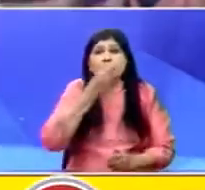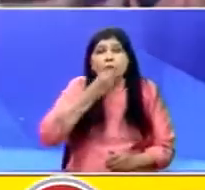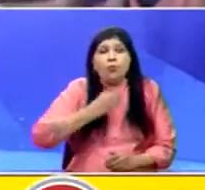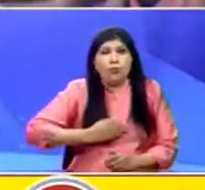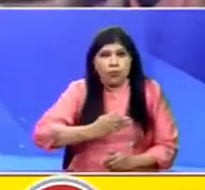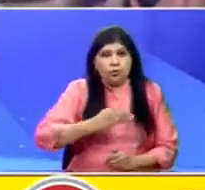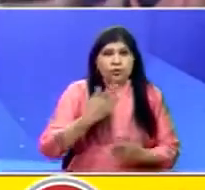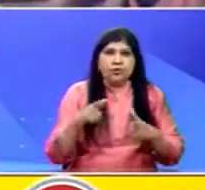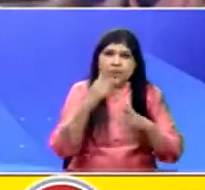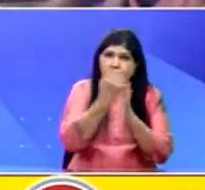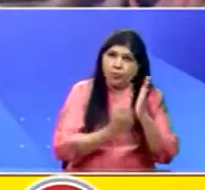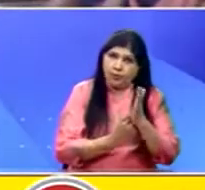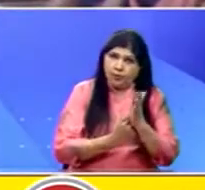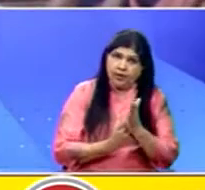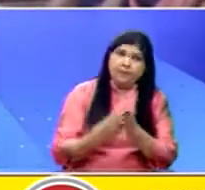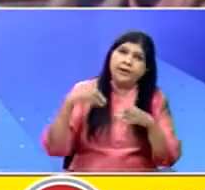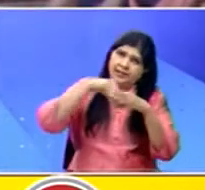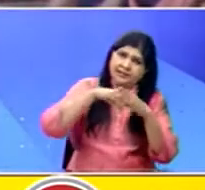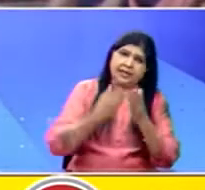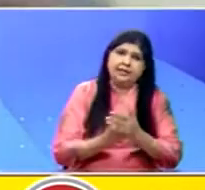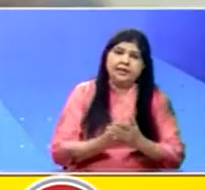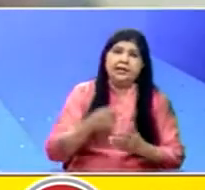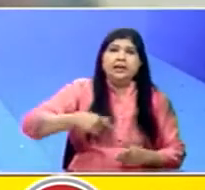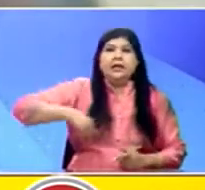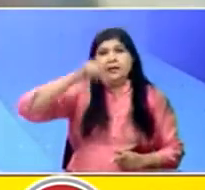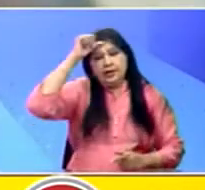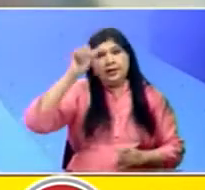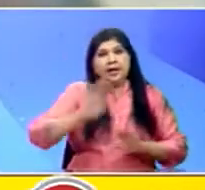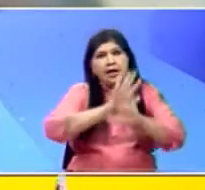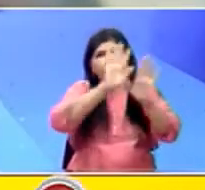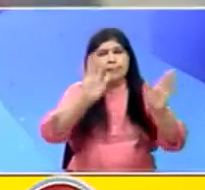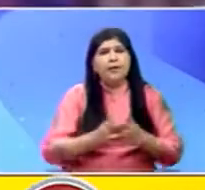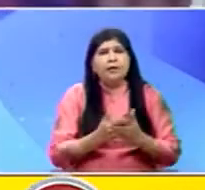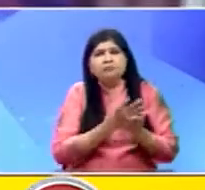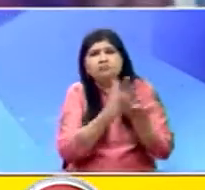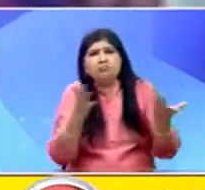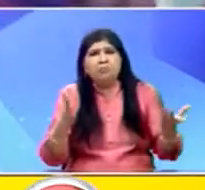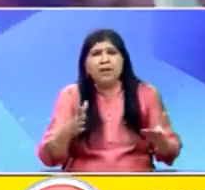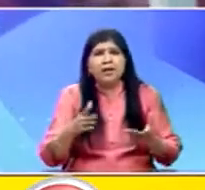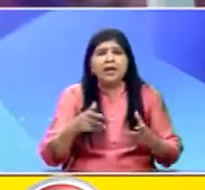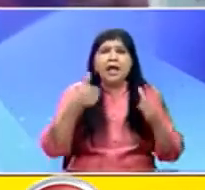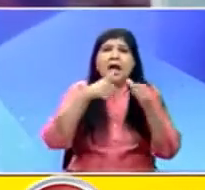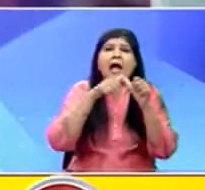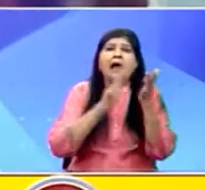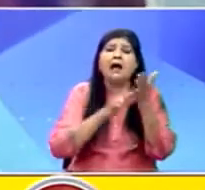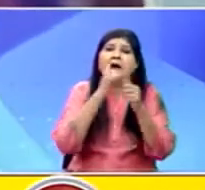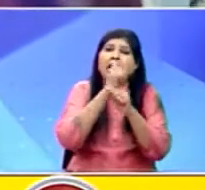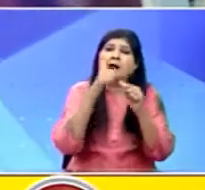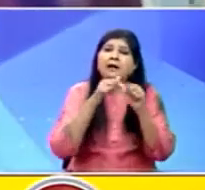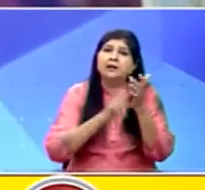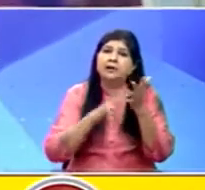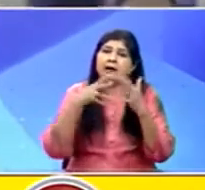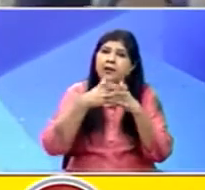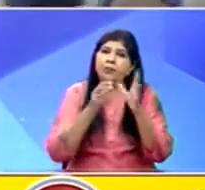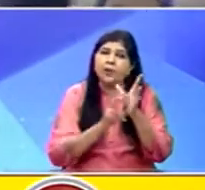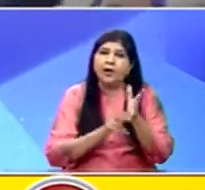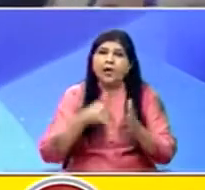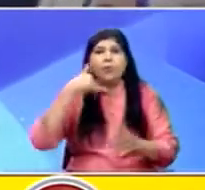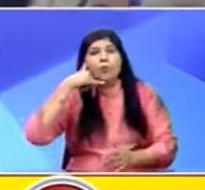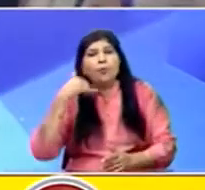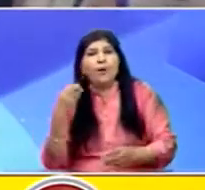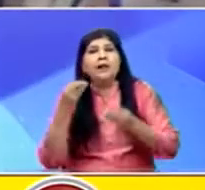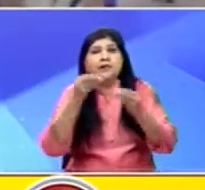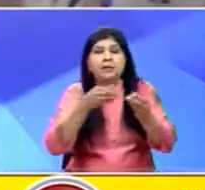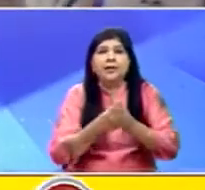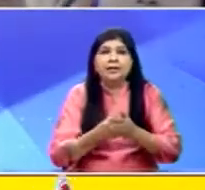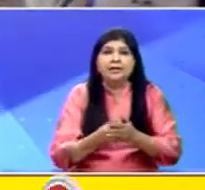महत्वपूर्ण हिस्सा बना है। देश में लाखों आंगनवाड़ी कार्यकर्ताओं को मोबाइल डिवाइस देने से